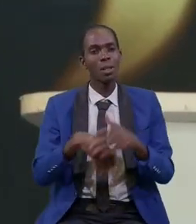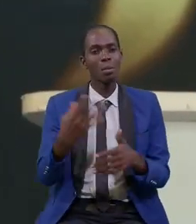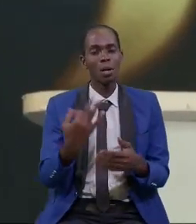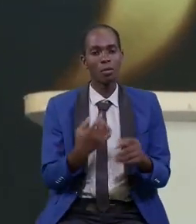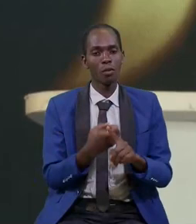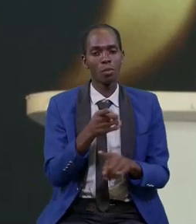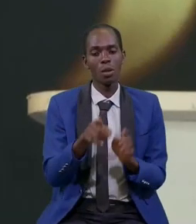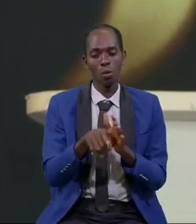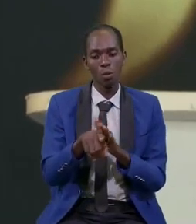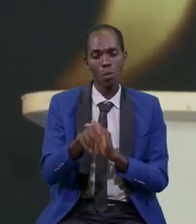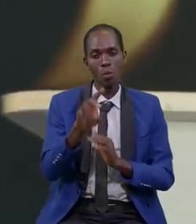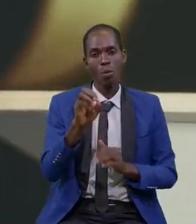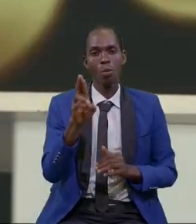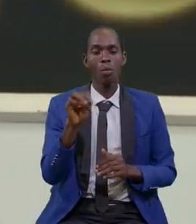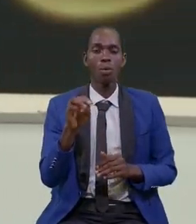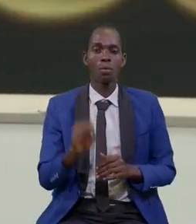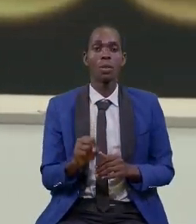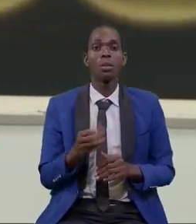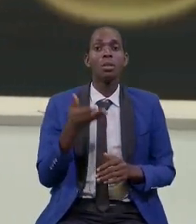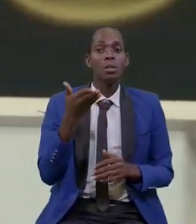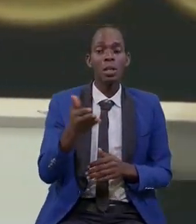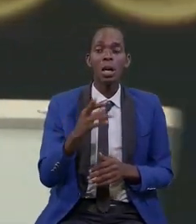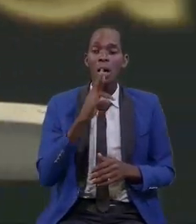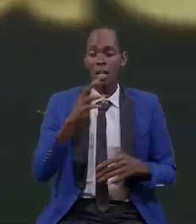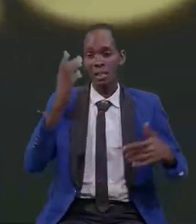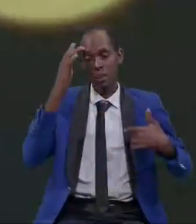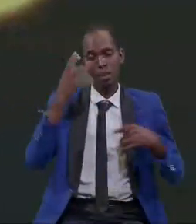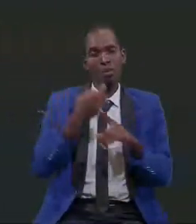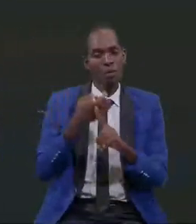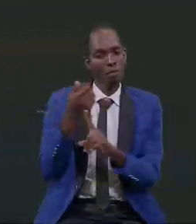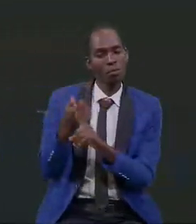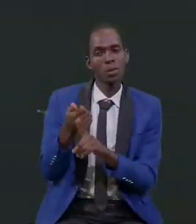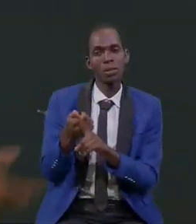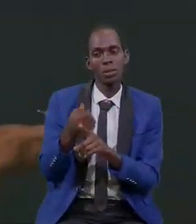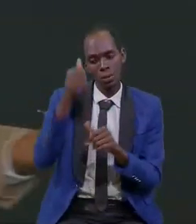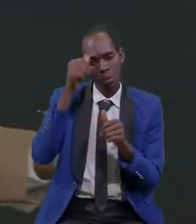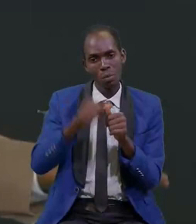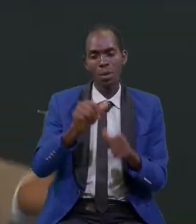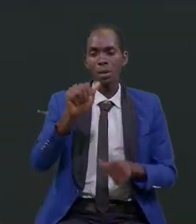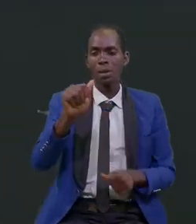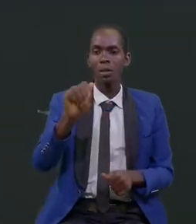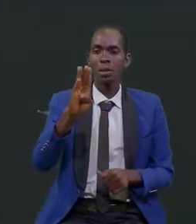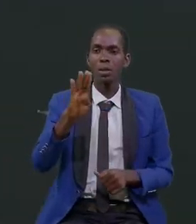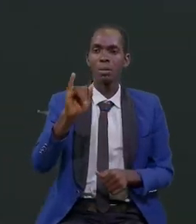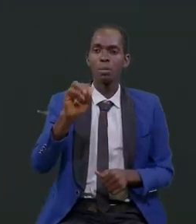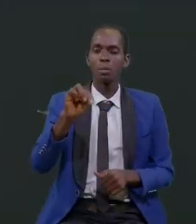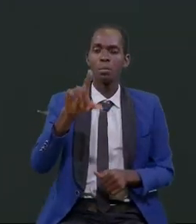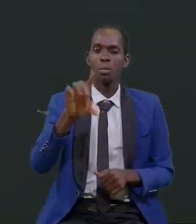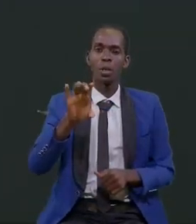maladies venant du moi. Abimelech, tu es mort.